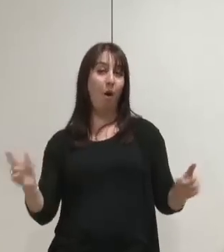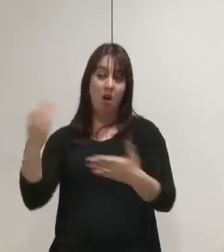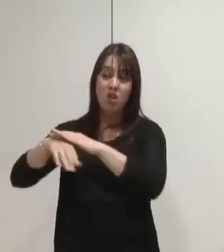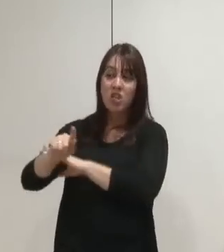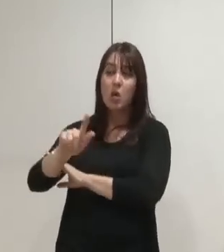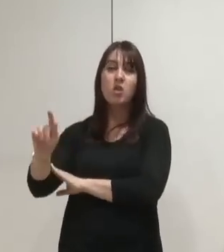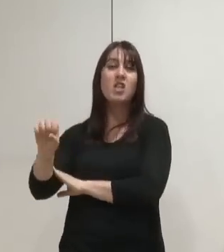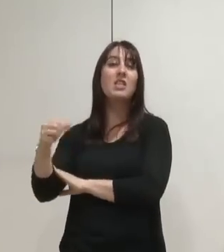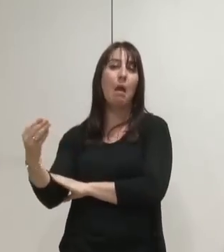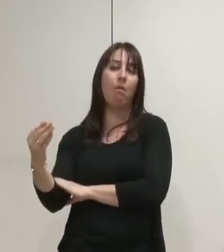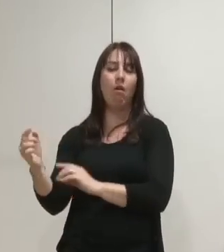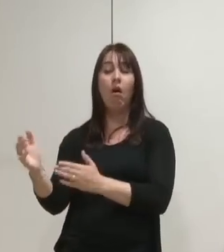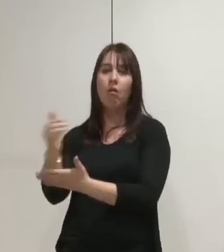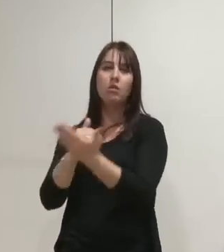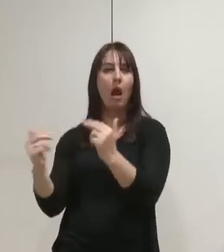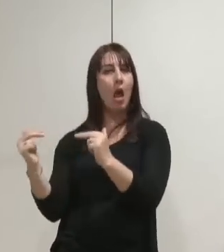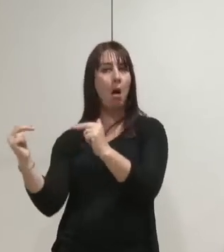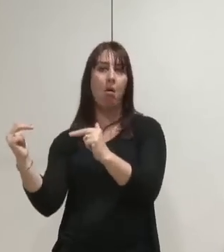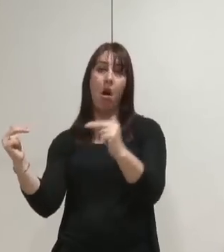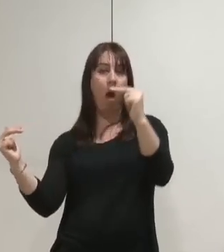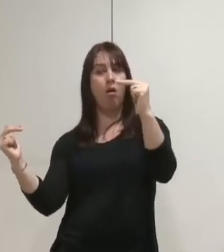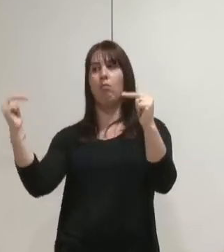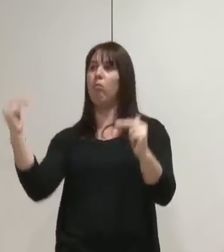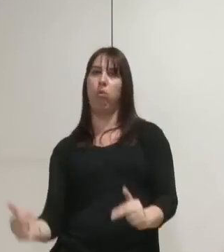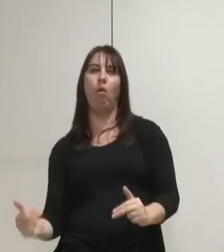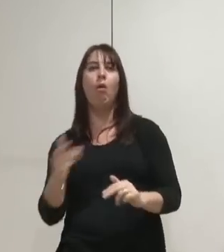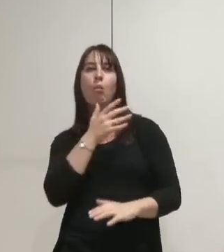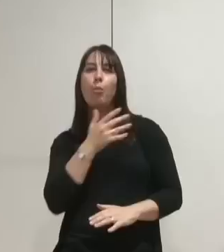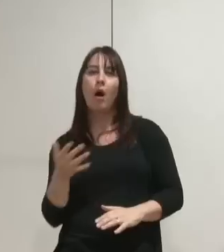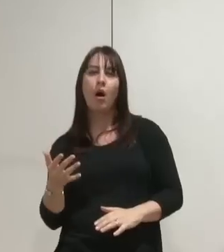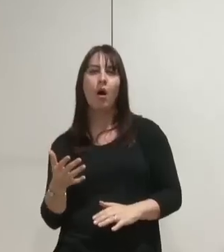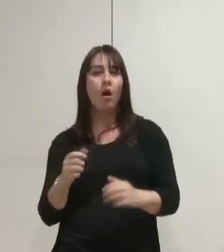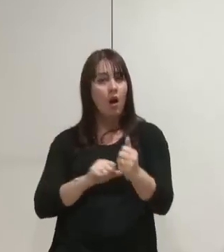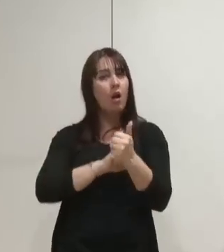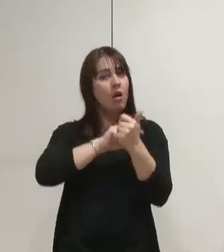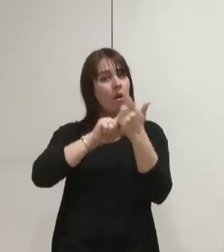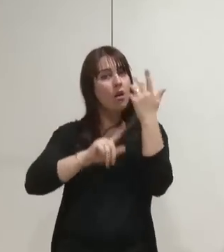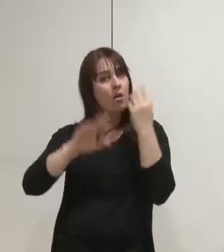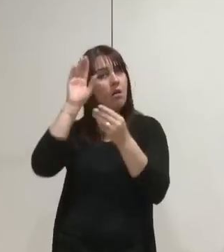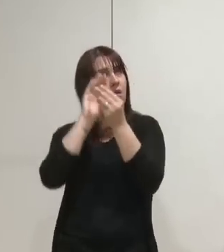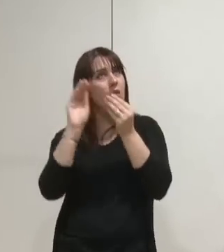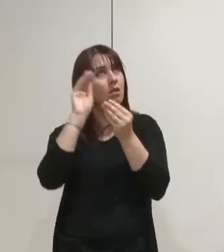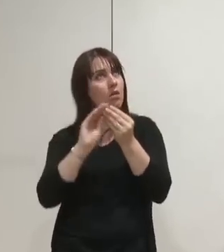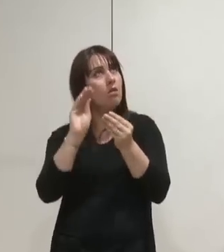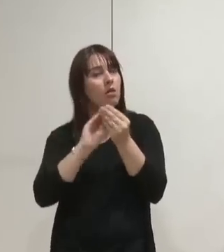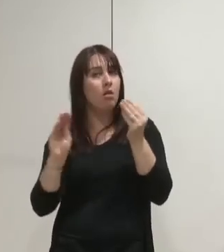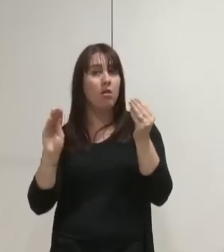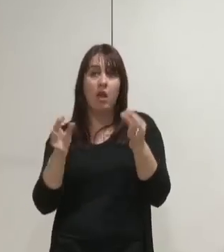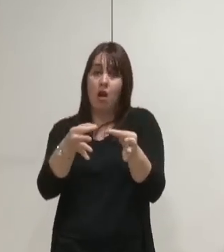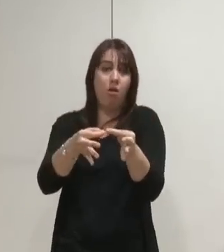cadre de la Sem et bien nous nous serions posé aussi cette question voilà tout ce que nous aurions fait et voilà pourquoi